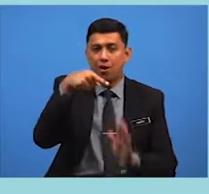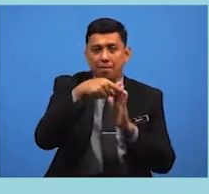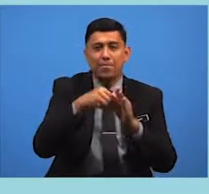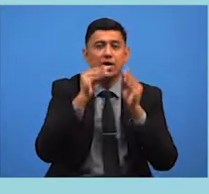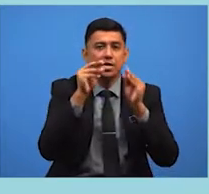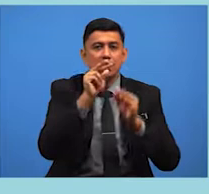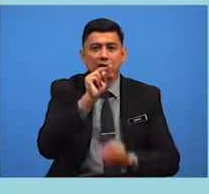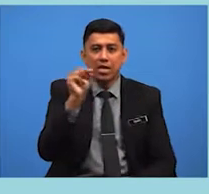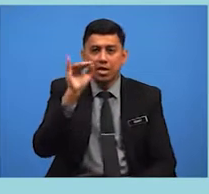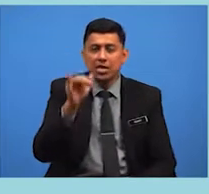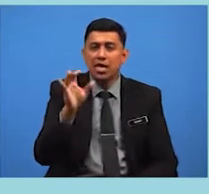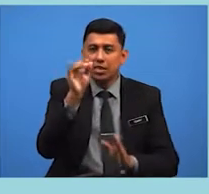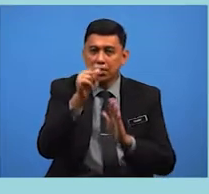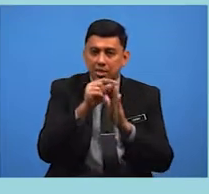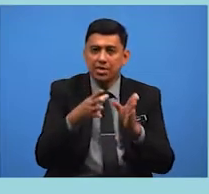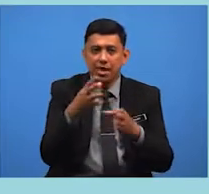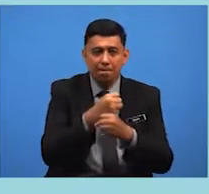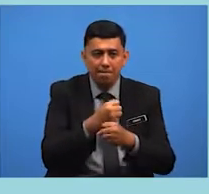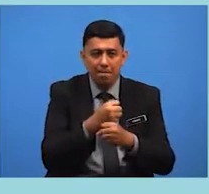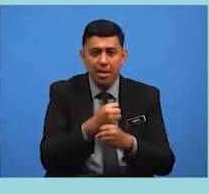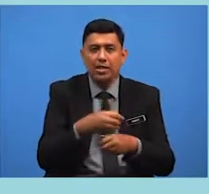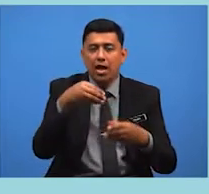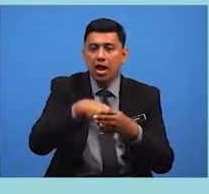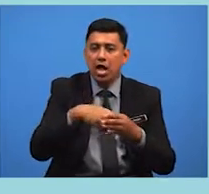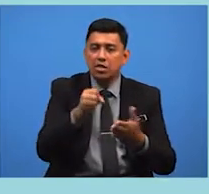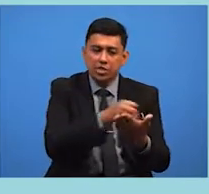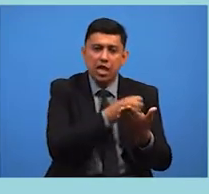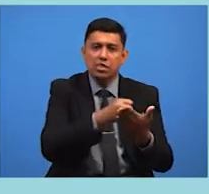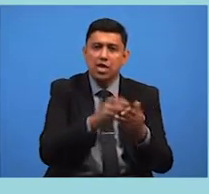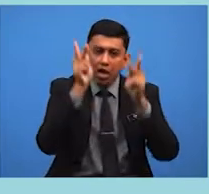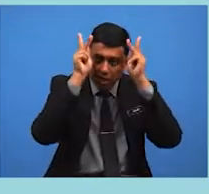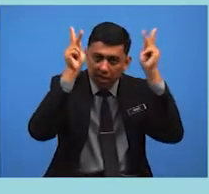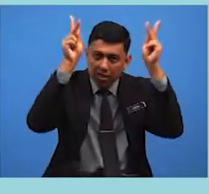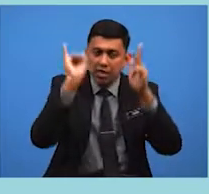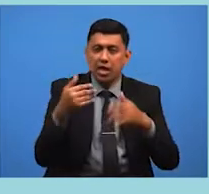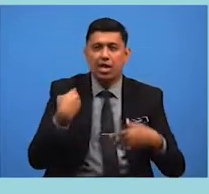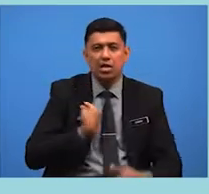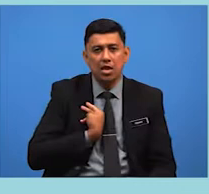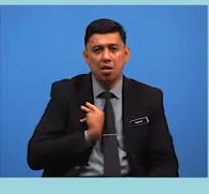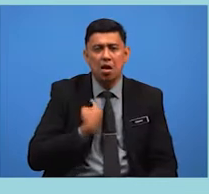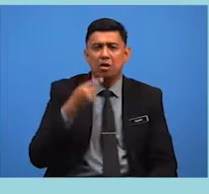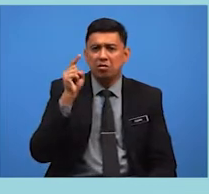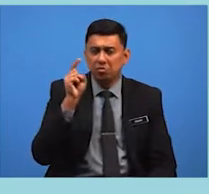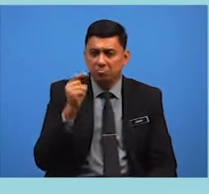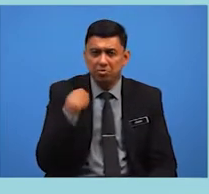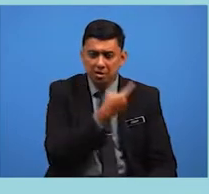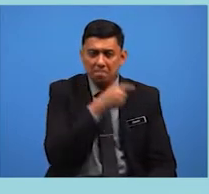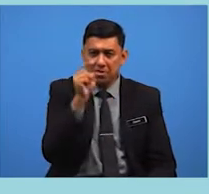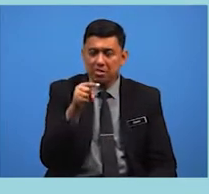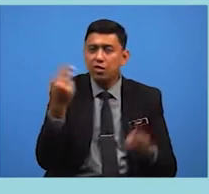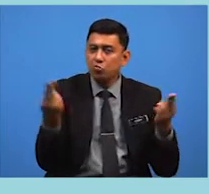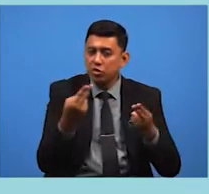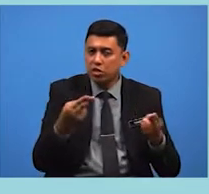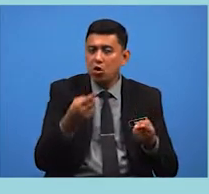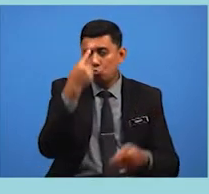2 pengajaran yang terdapat dalam sajak kijang yang lelah ialah kita haruslah berusaha untuk